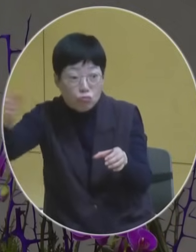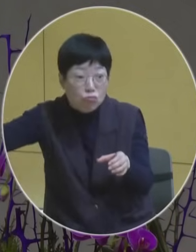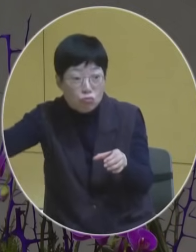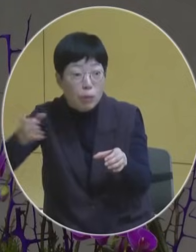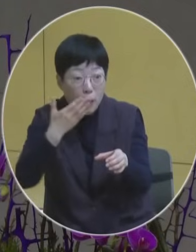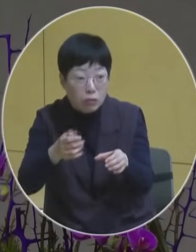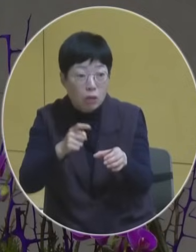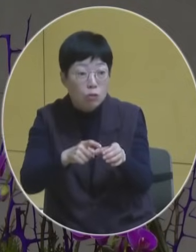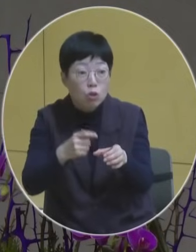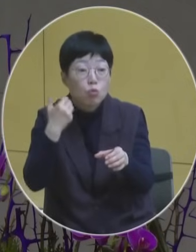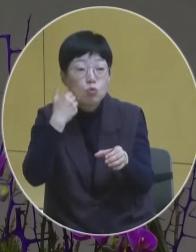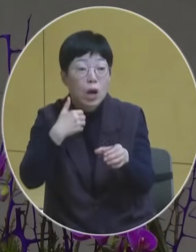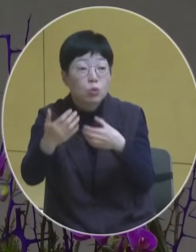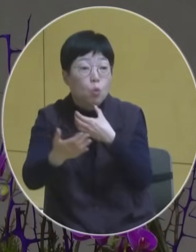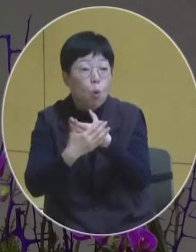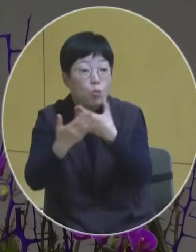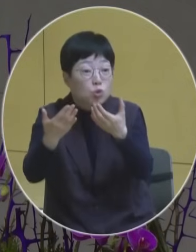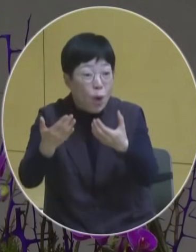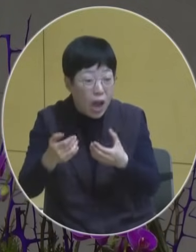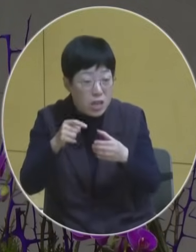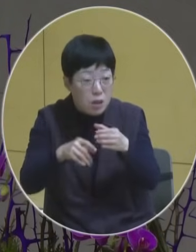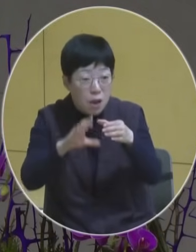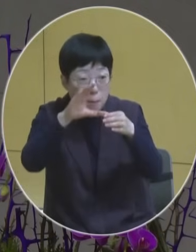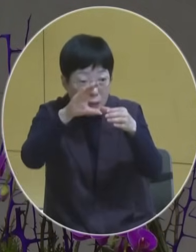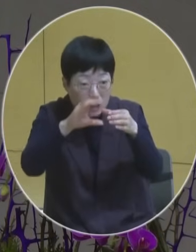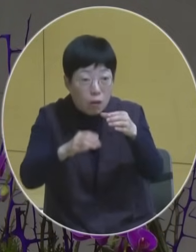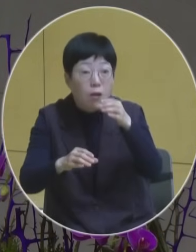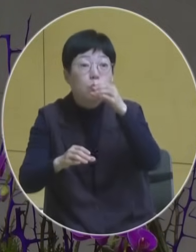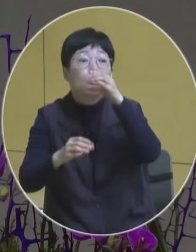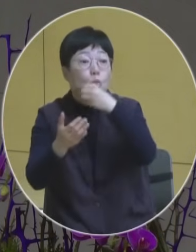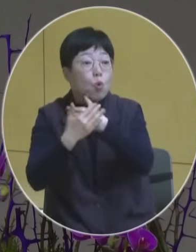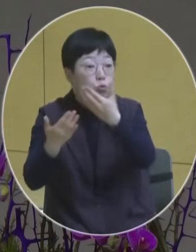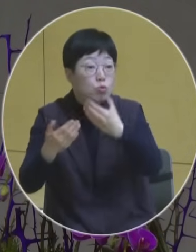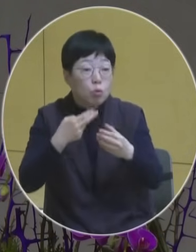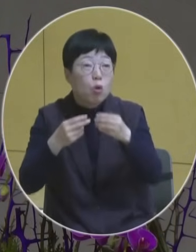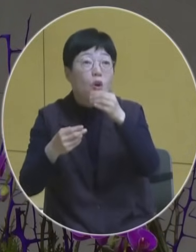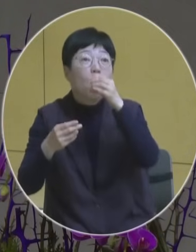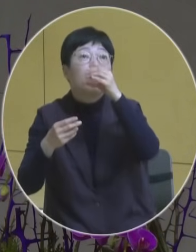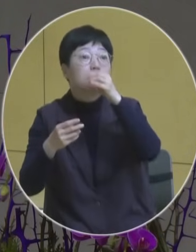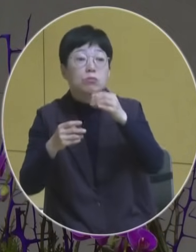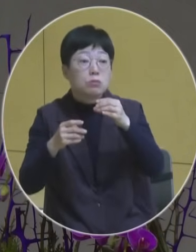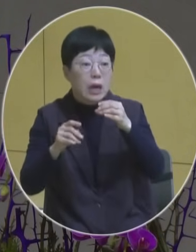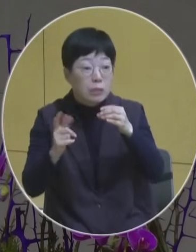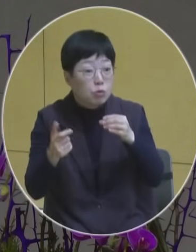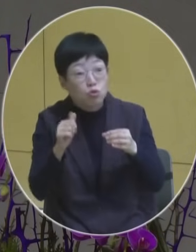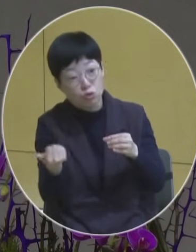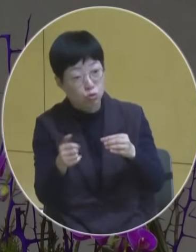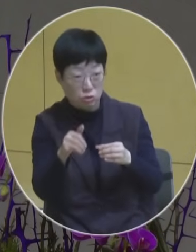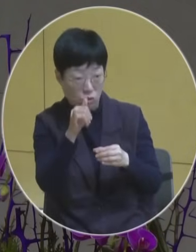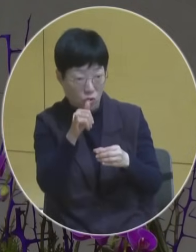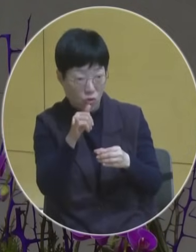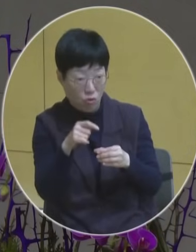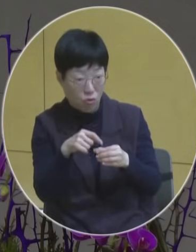저는 누군가가 나에게 이 물을 먹여주지 않으면 저는 죽습니다.